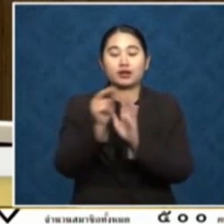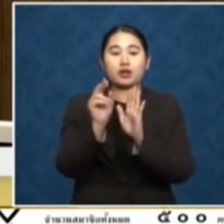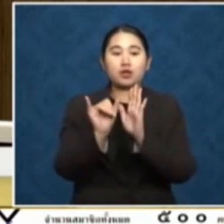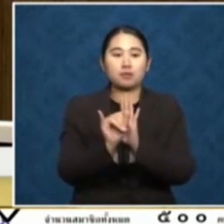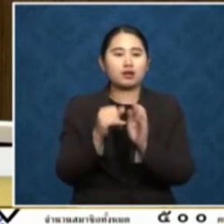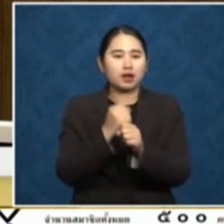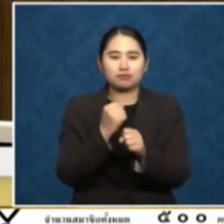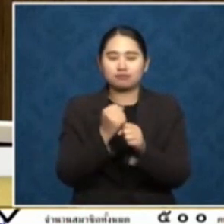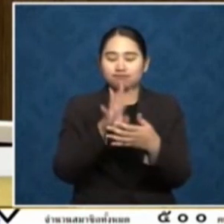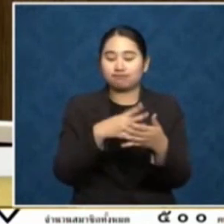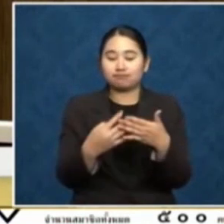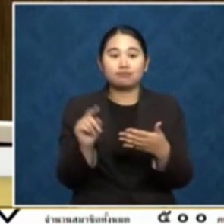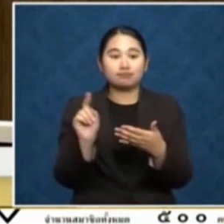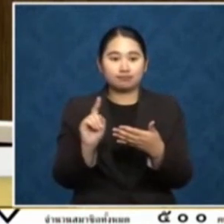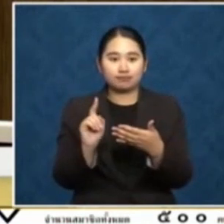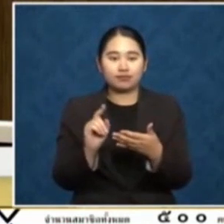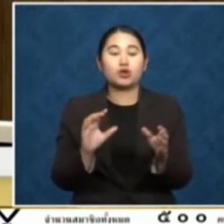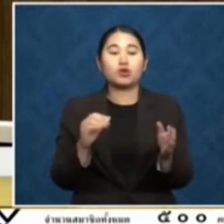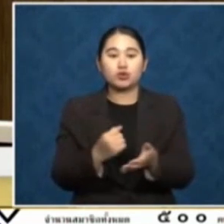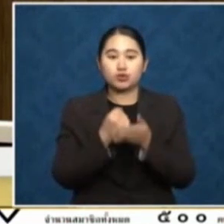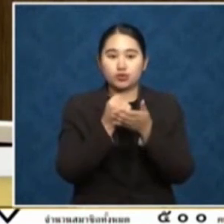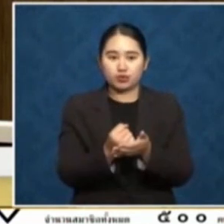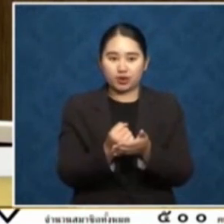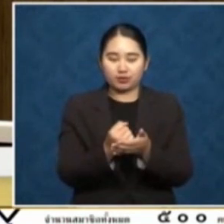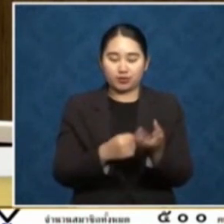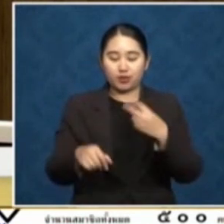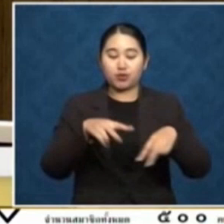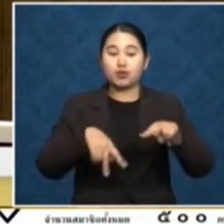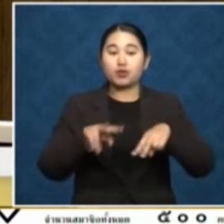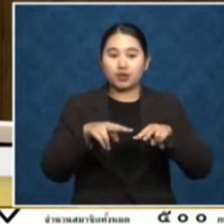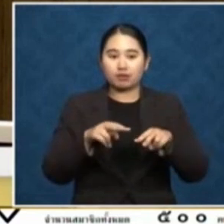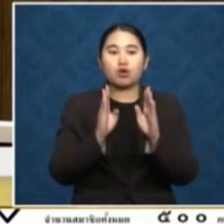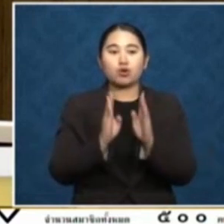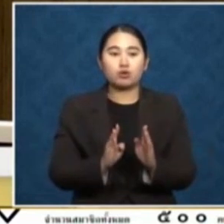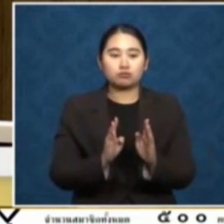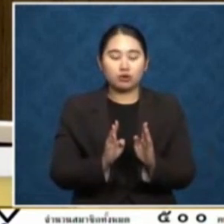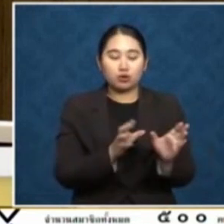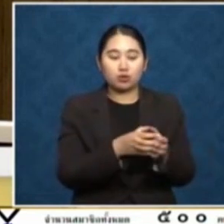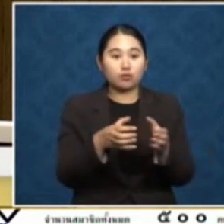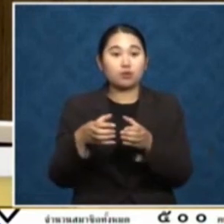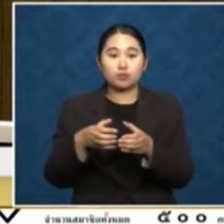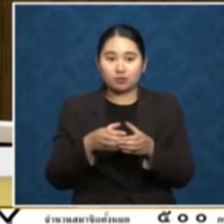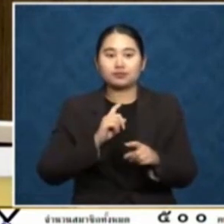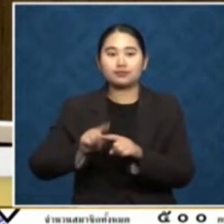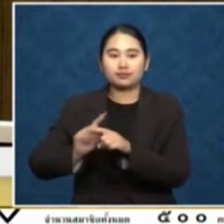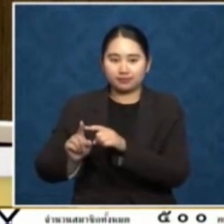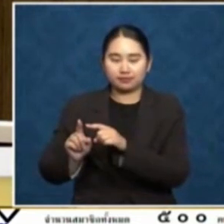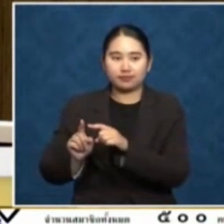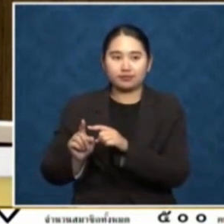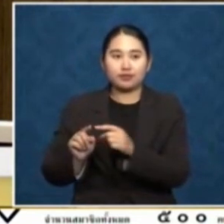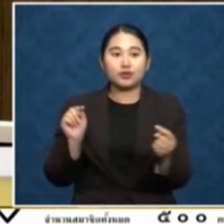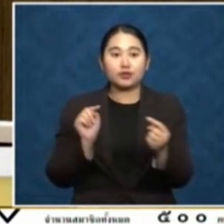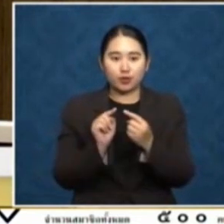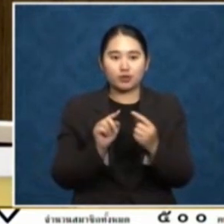หร่เราควรมีนโยบายแบบใดที่จะโอบรับอินคลูซีฟคนทุกเพศเ